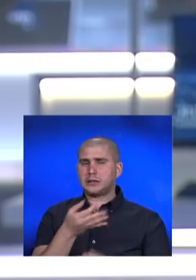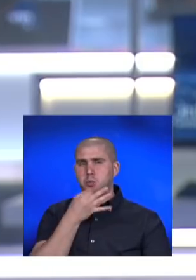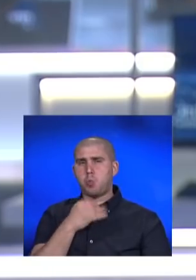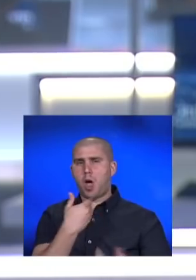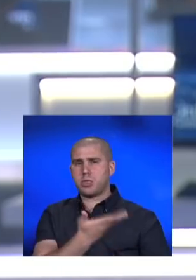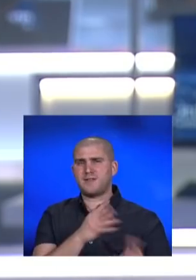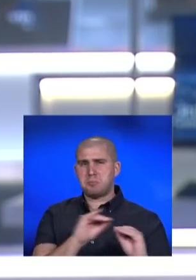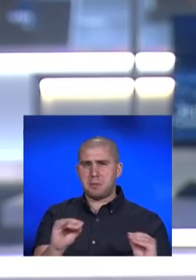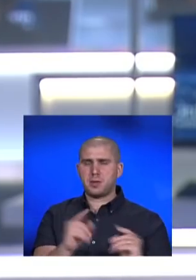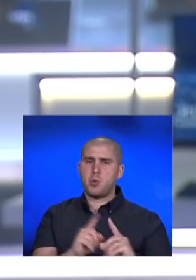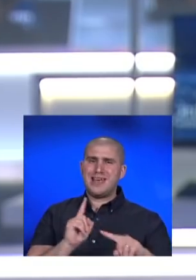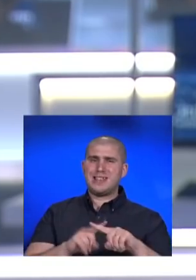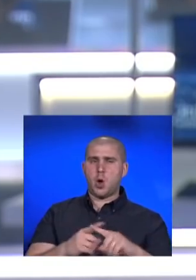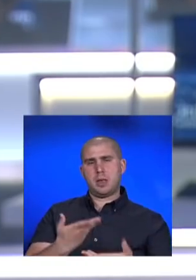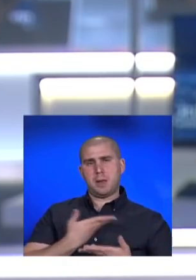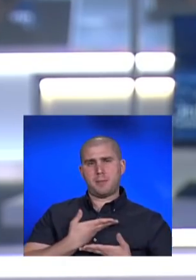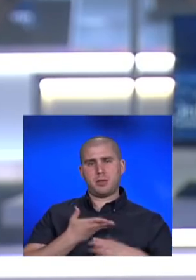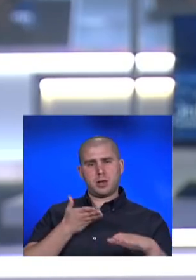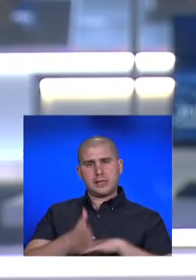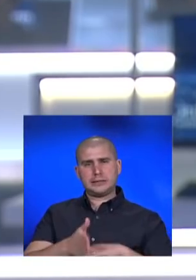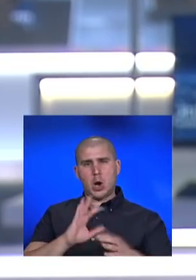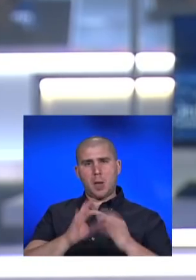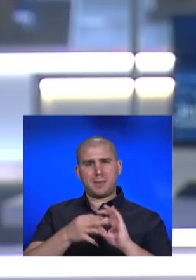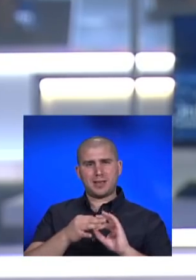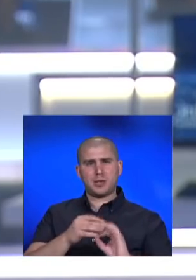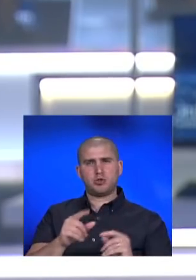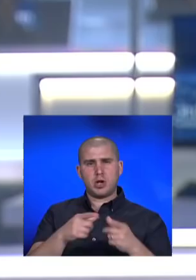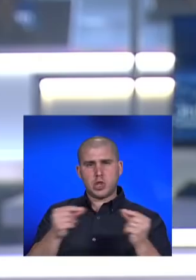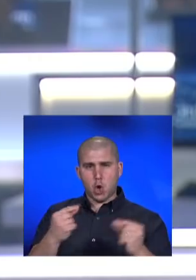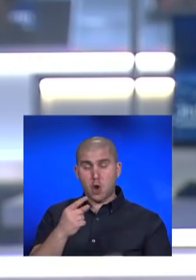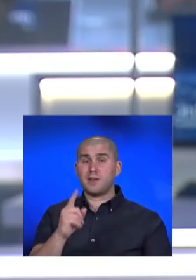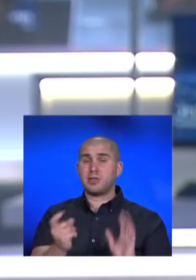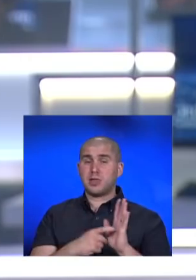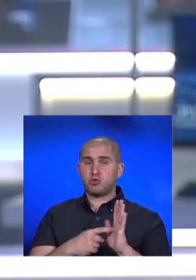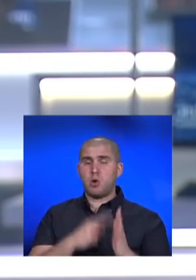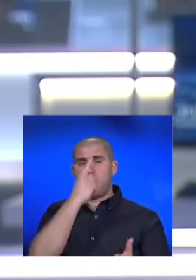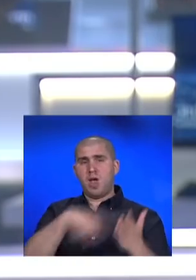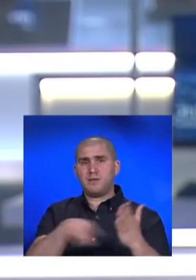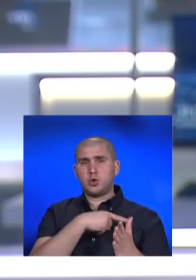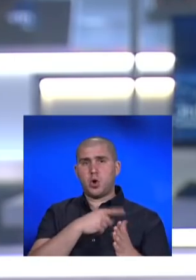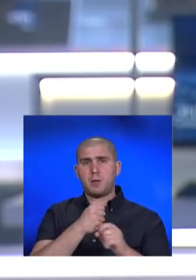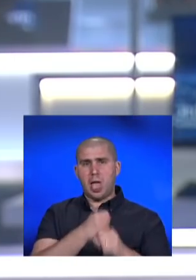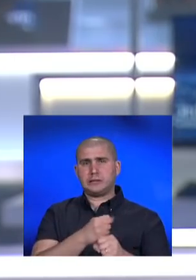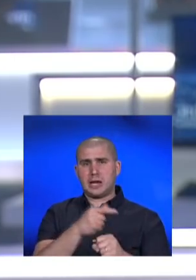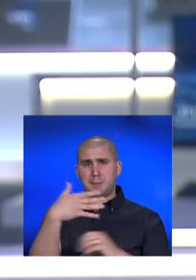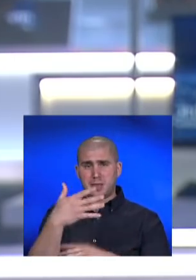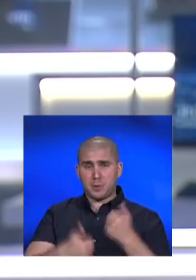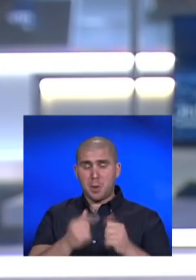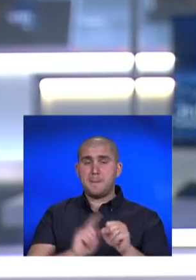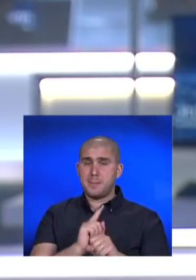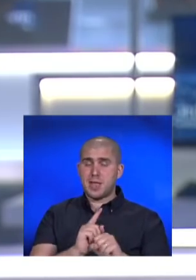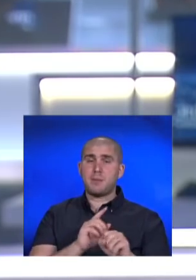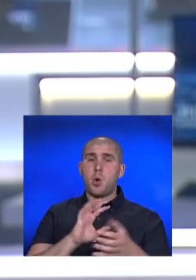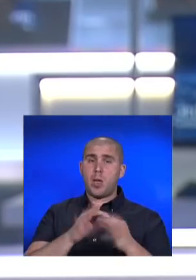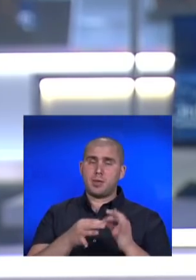יתרון בקבלת כרטיס כניסה לאולימפיאדה טוקיו, ואף דרשו לפסול אותה מייצוג המדינה בתחרות. בינתיים המשחקים האולימפיים נדחו לזמן